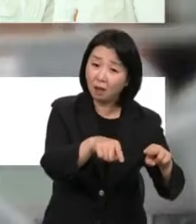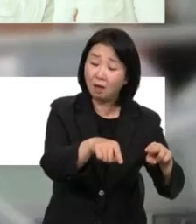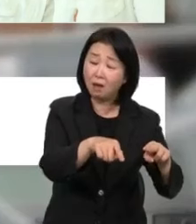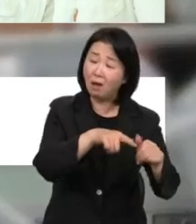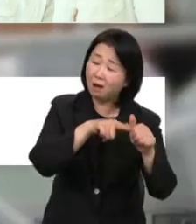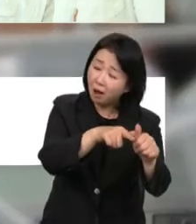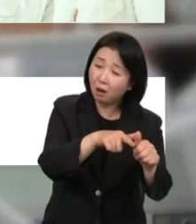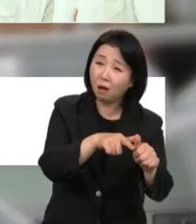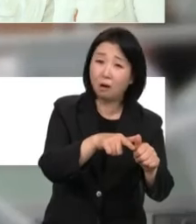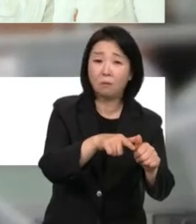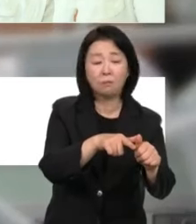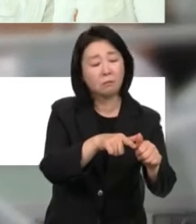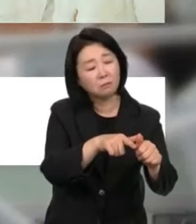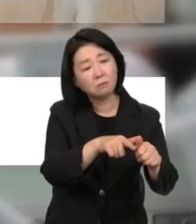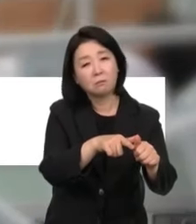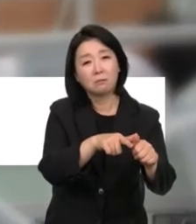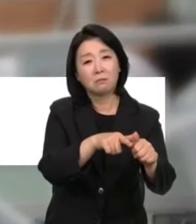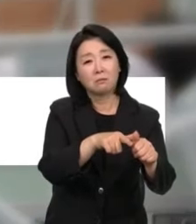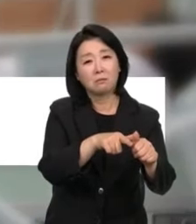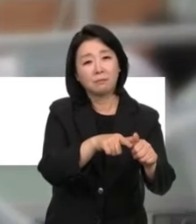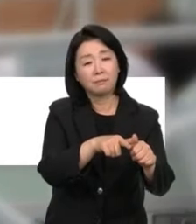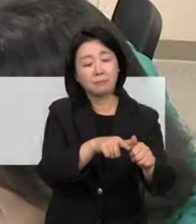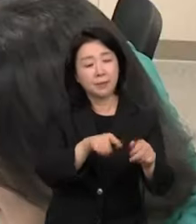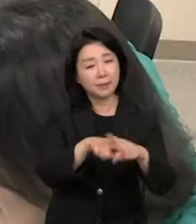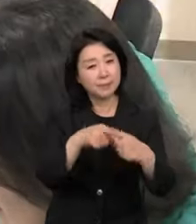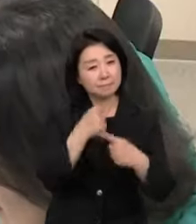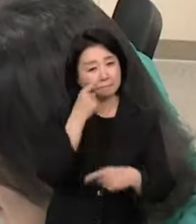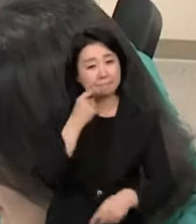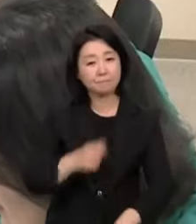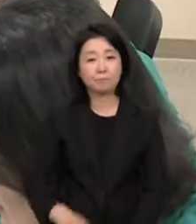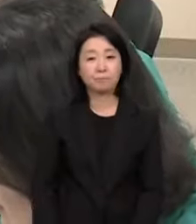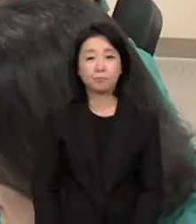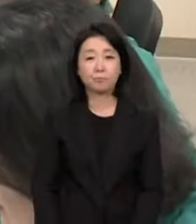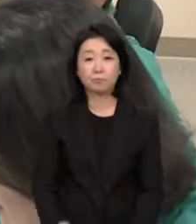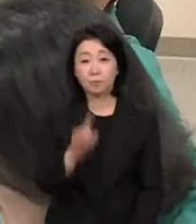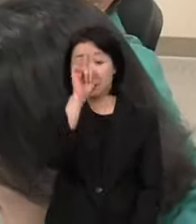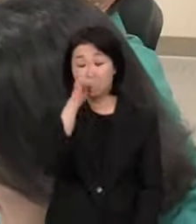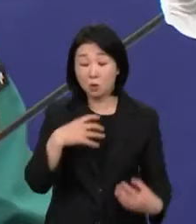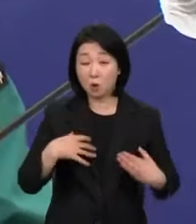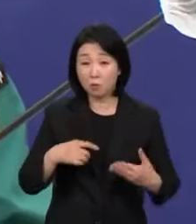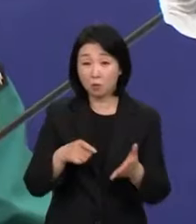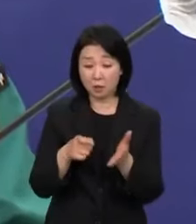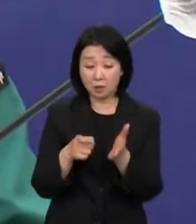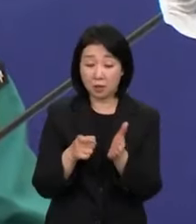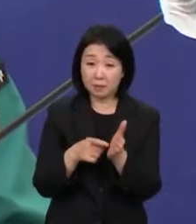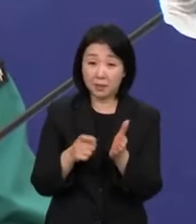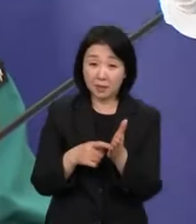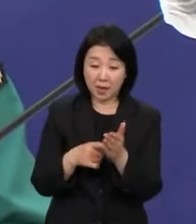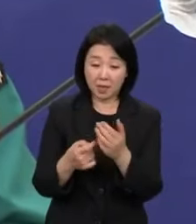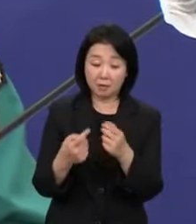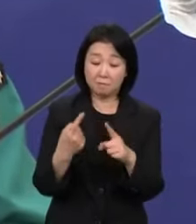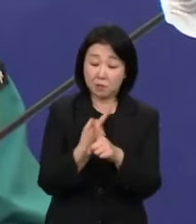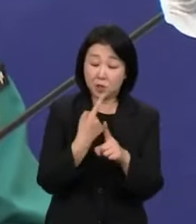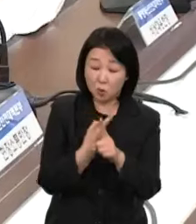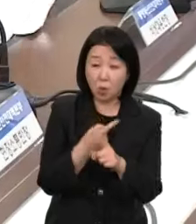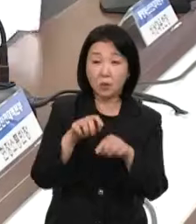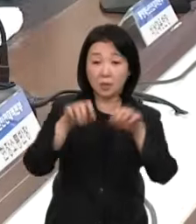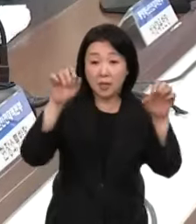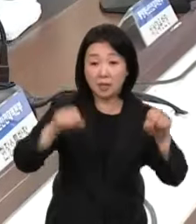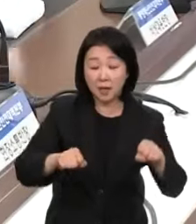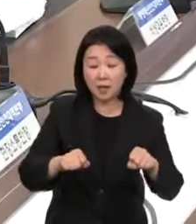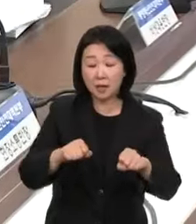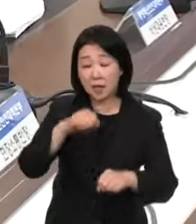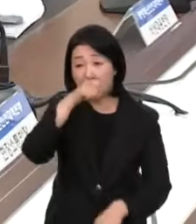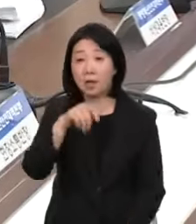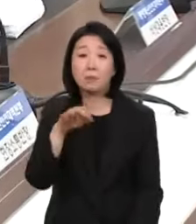강요하는 방식으로 전가되고 있어서 정부는 비상진료 체계를 위해 예비비와 건보 재정 5천억